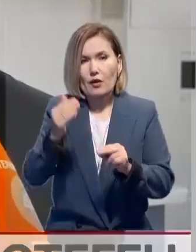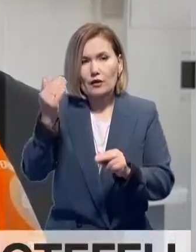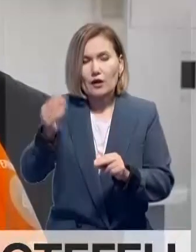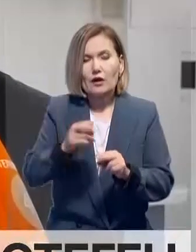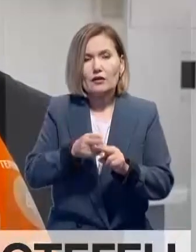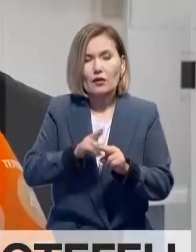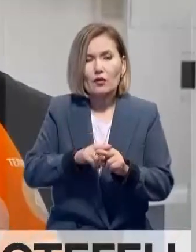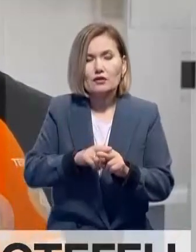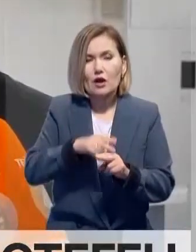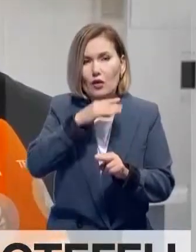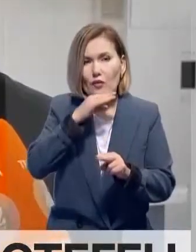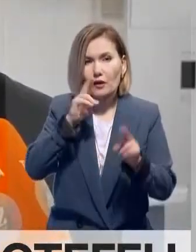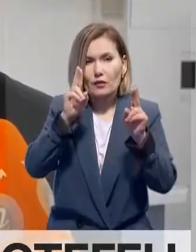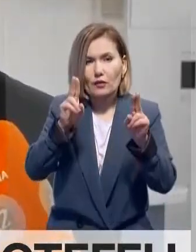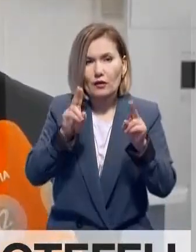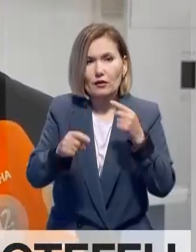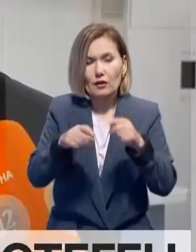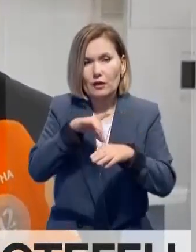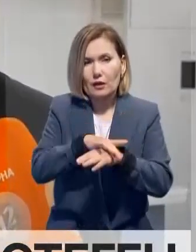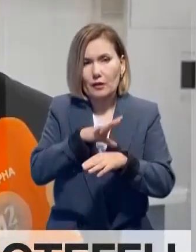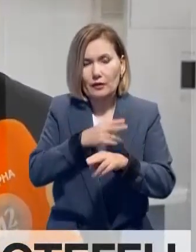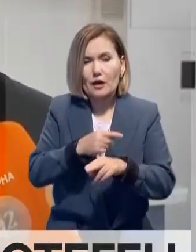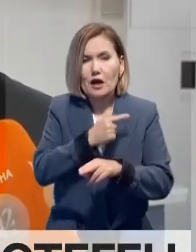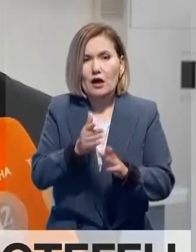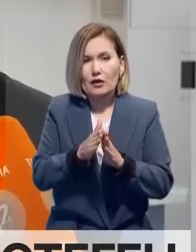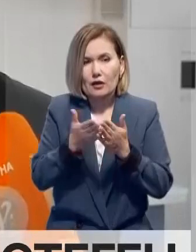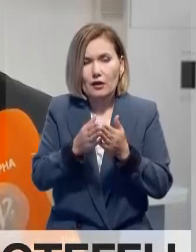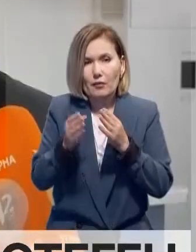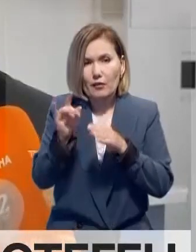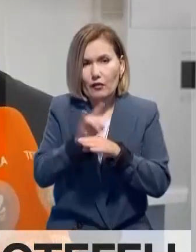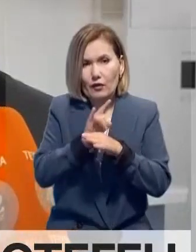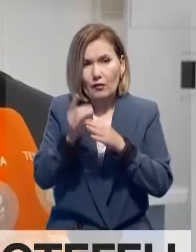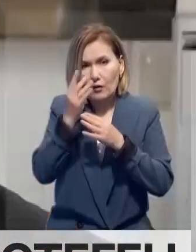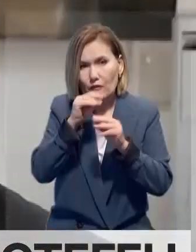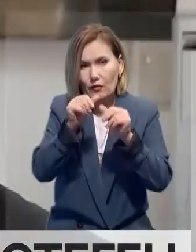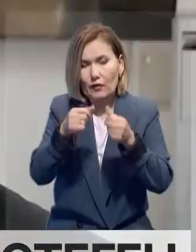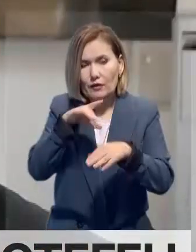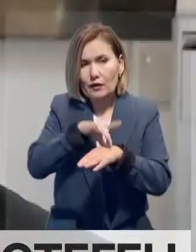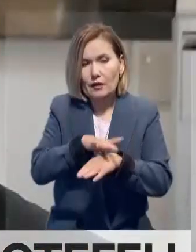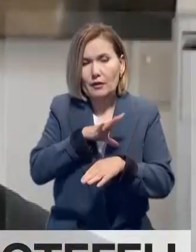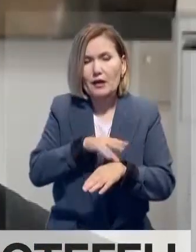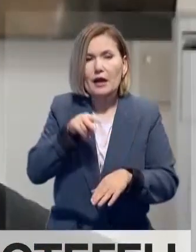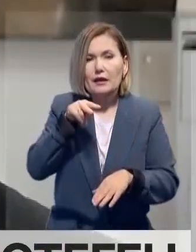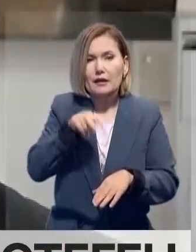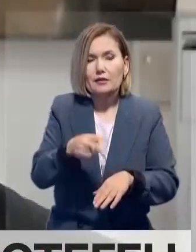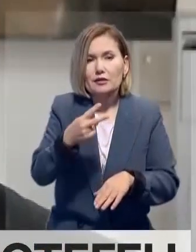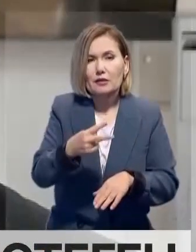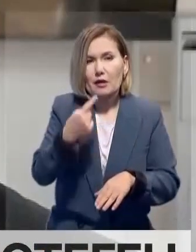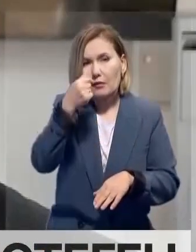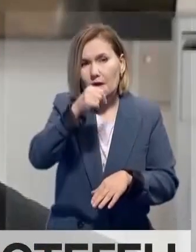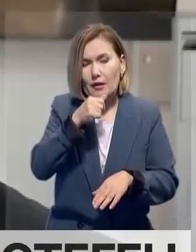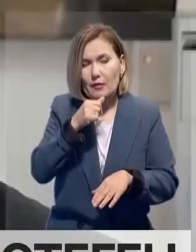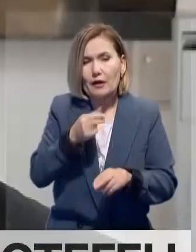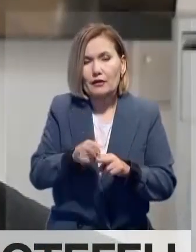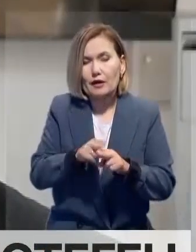мамандар дайындайтын болғандықтан, оларға бұндай фактілердің алдын алу бойынша тұрақты түрде жұмыс жүргізу ұсынылды. 2021 жылдан бастап алған